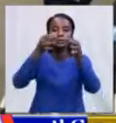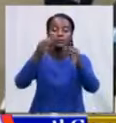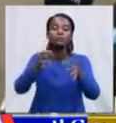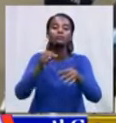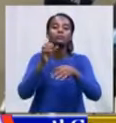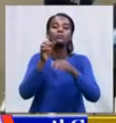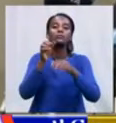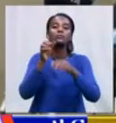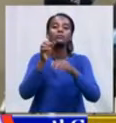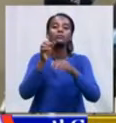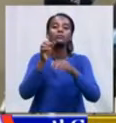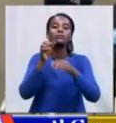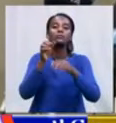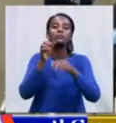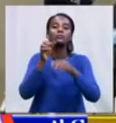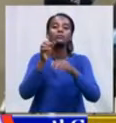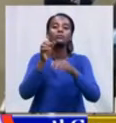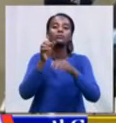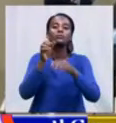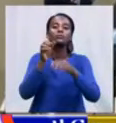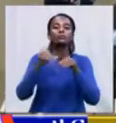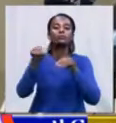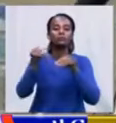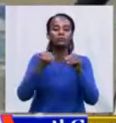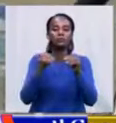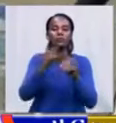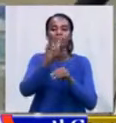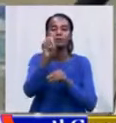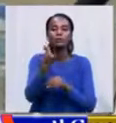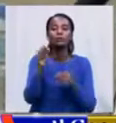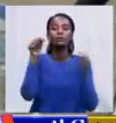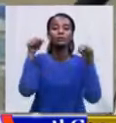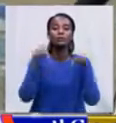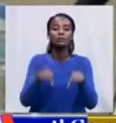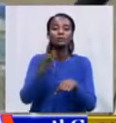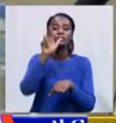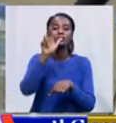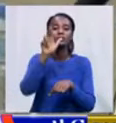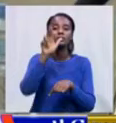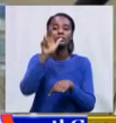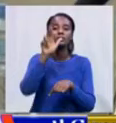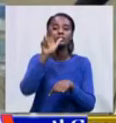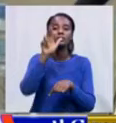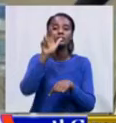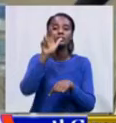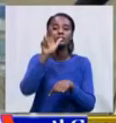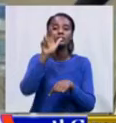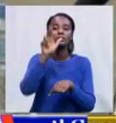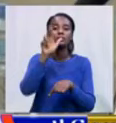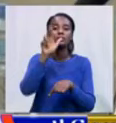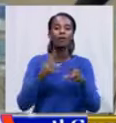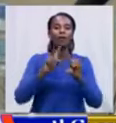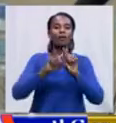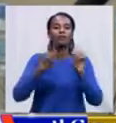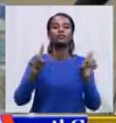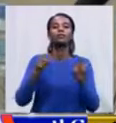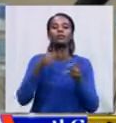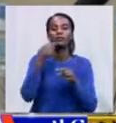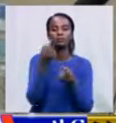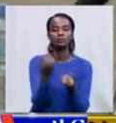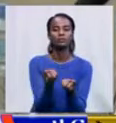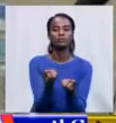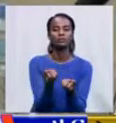መመሪያዎችን ለመተግበር ሁሉም እንዲረባረብም ጠይቀዋል የዘንድሮ ረመዳን ለየት ያለ ረመዳን ነው በብዙ